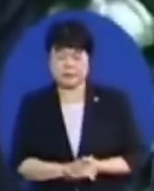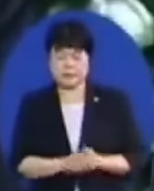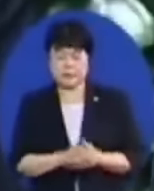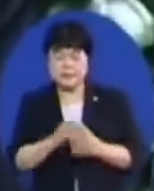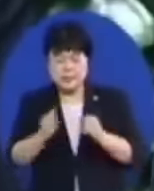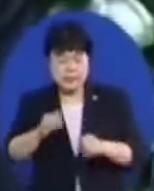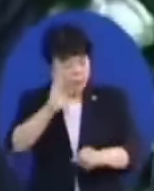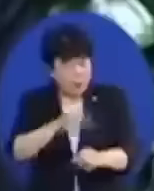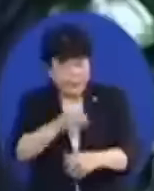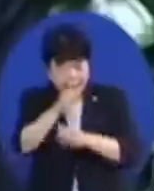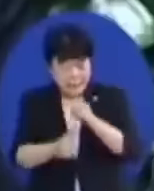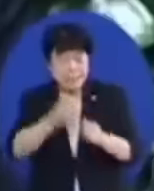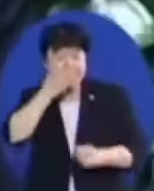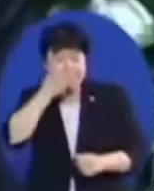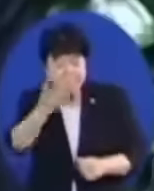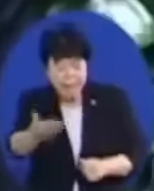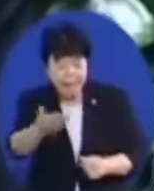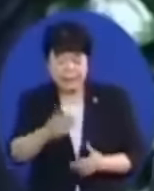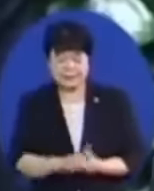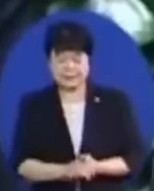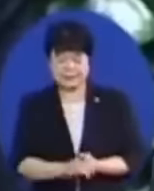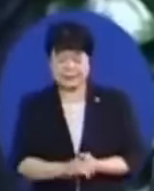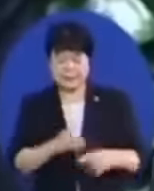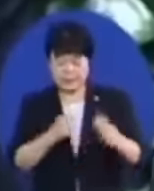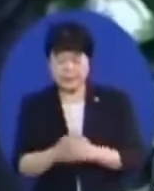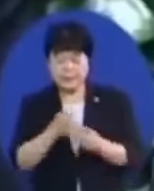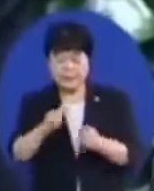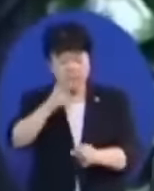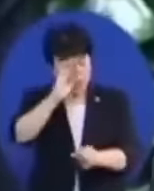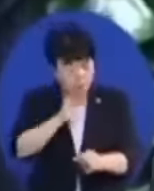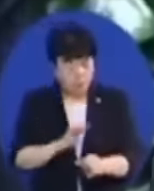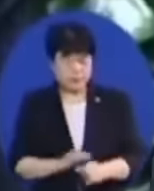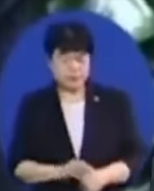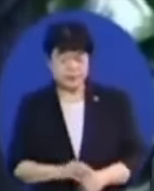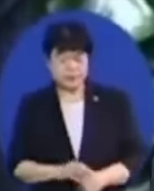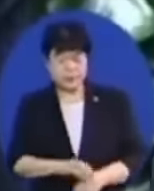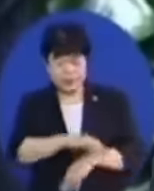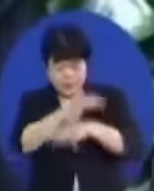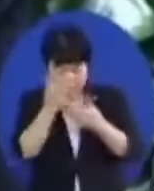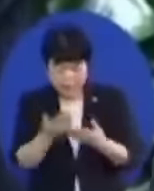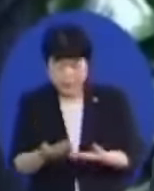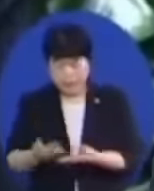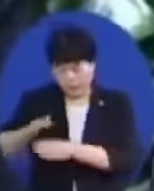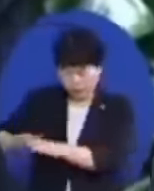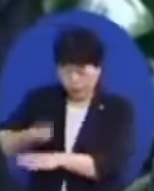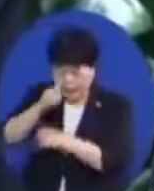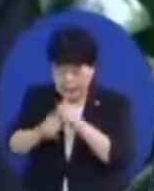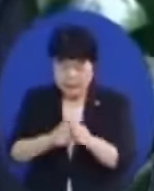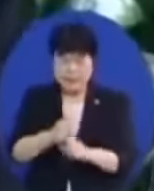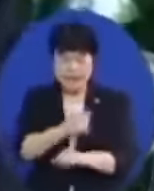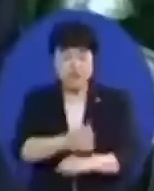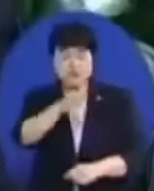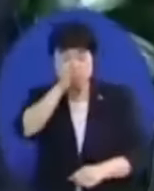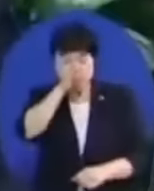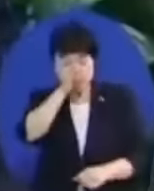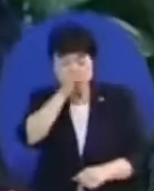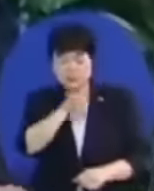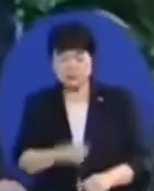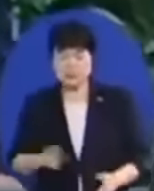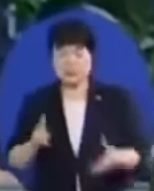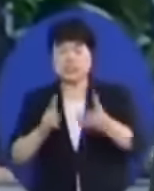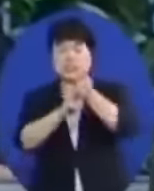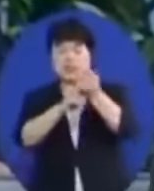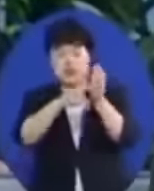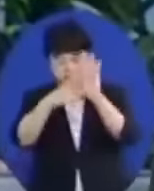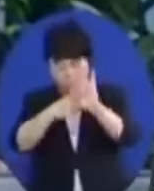사람으로 할 수 없는 것 하나님은 하시옵니다. 그러므로 사람이 할 수 있는 것 다 제껴놓고 하나님이 할 수 있는 큰 역사를